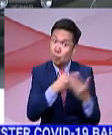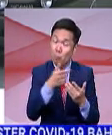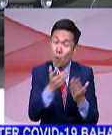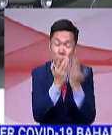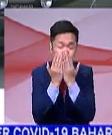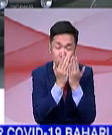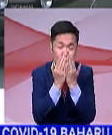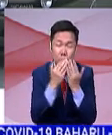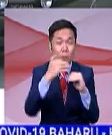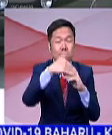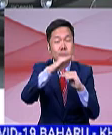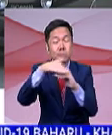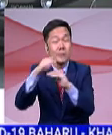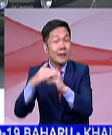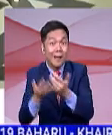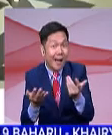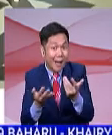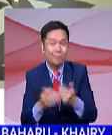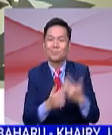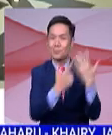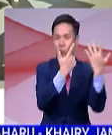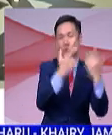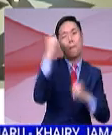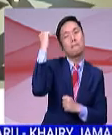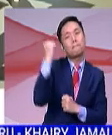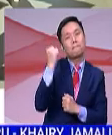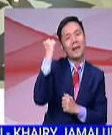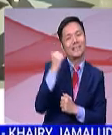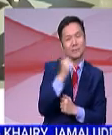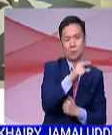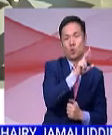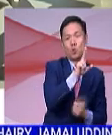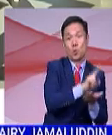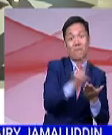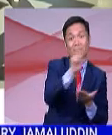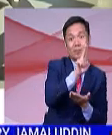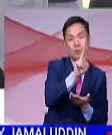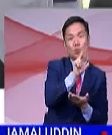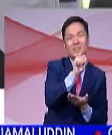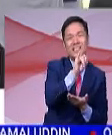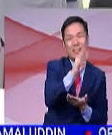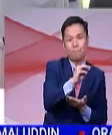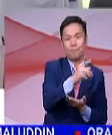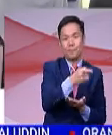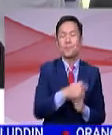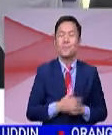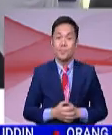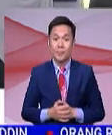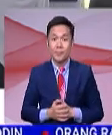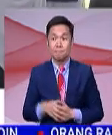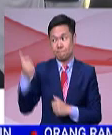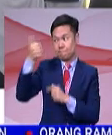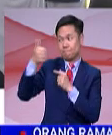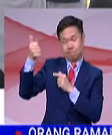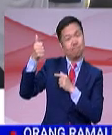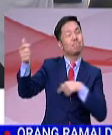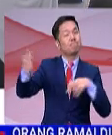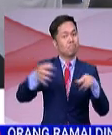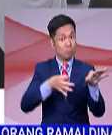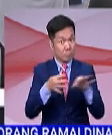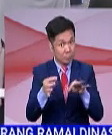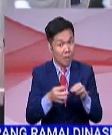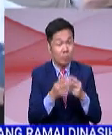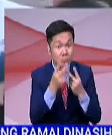pelajar dihantar pulang menggunakan 7 buah bas universiti. Kita melihat